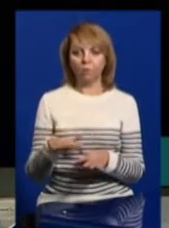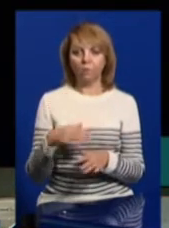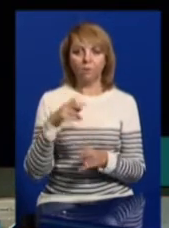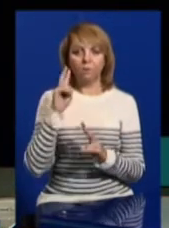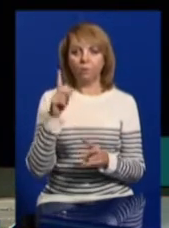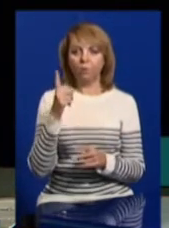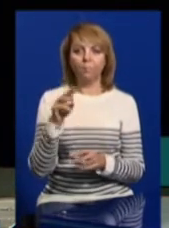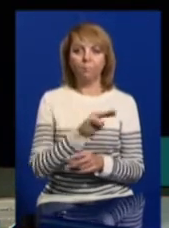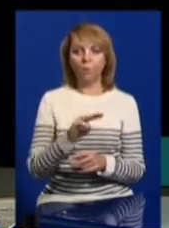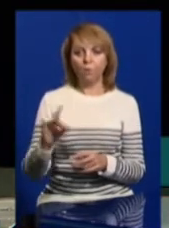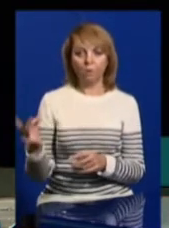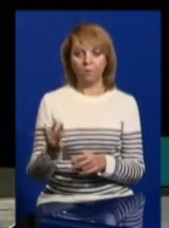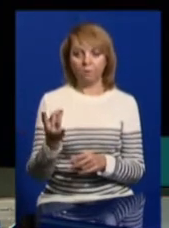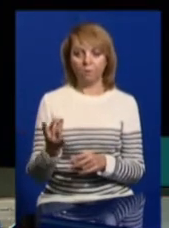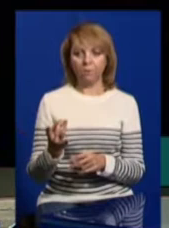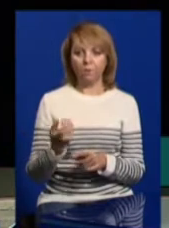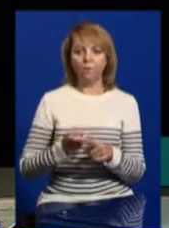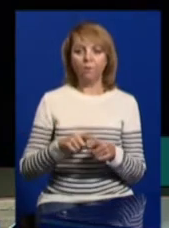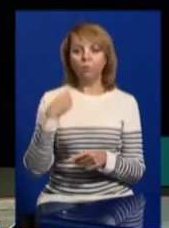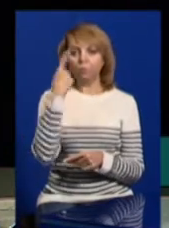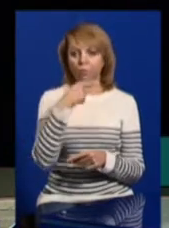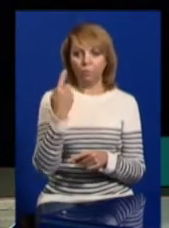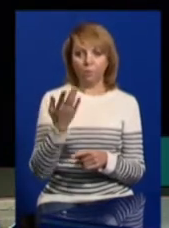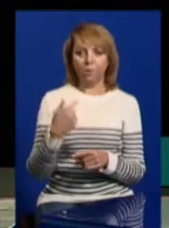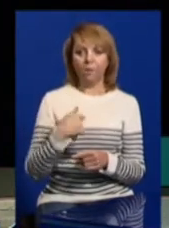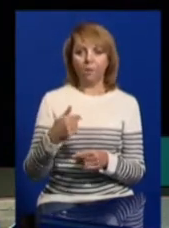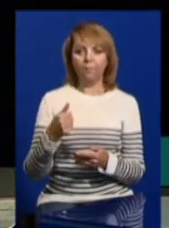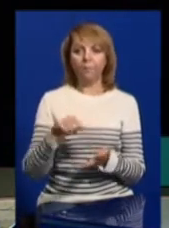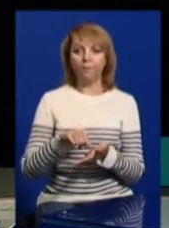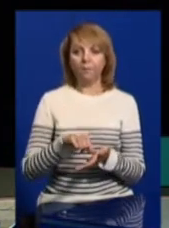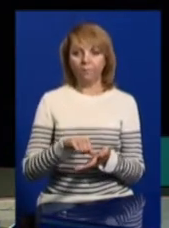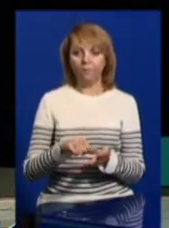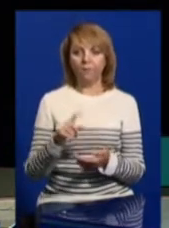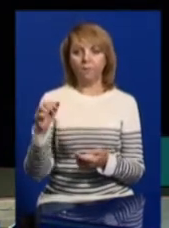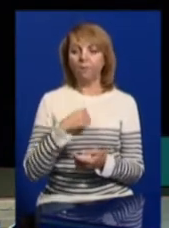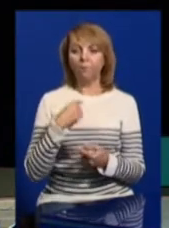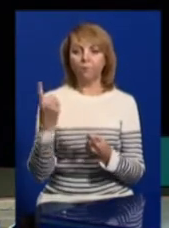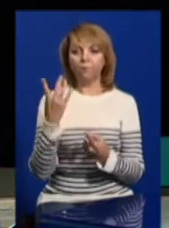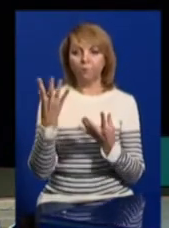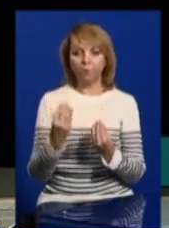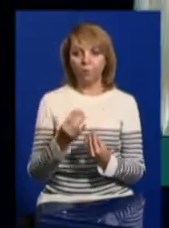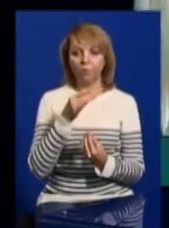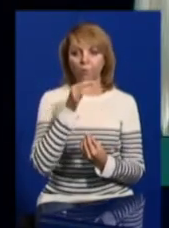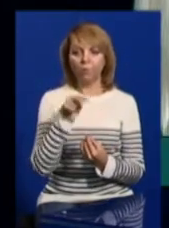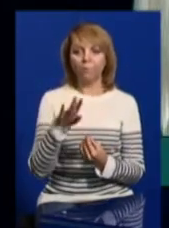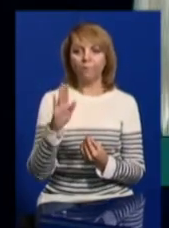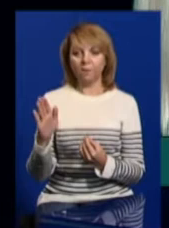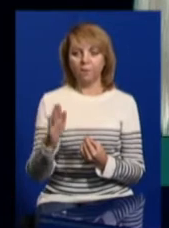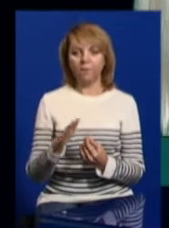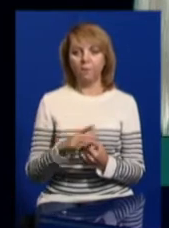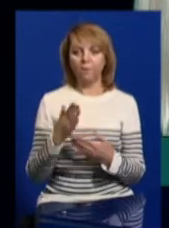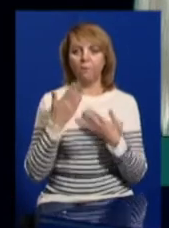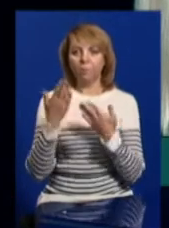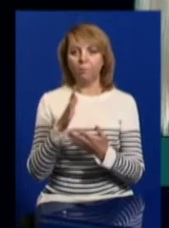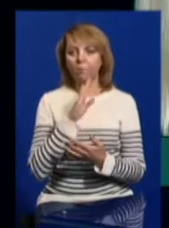знаю, 1 мільйон разів, що ті особи, які я представляю, вони з самого першого дня, коли там от до Людмили Васильівни там